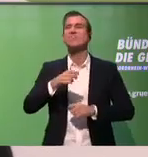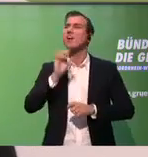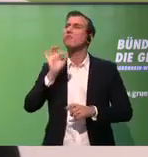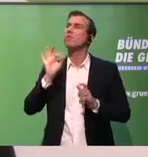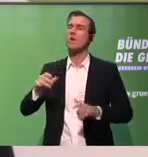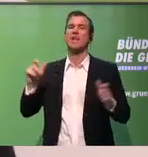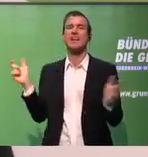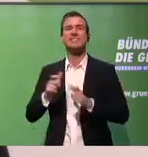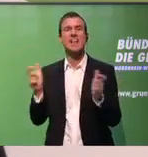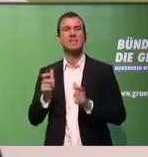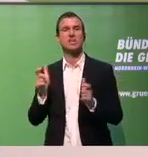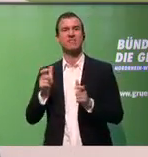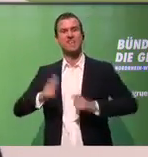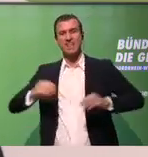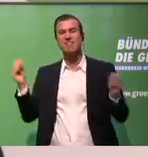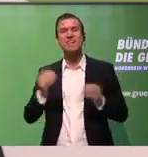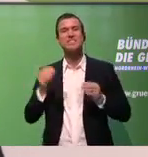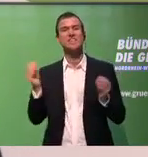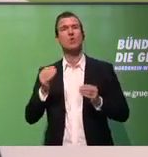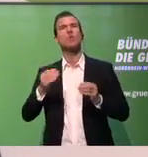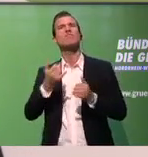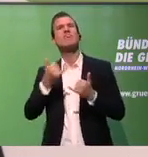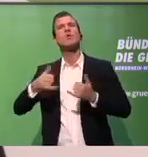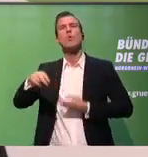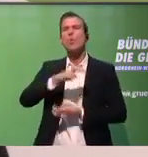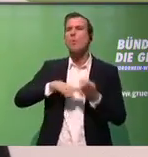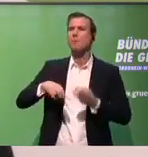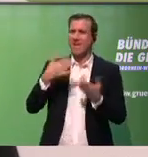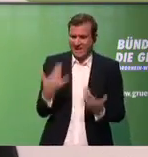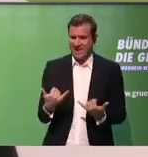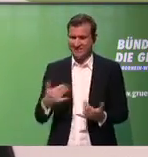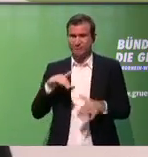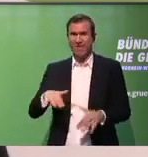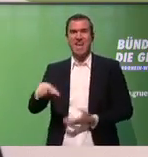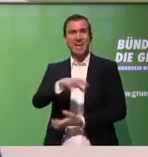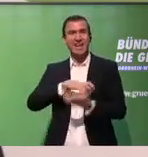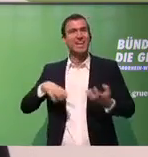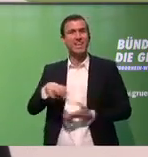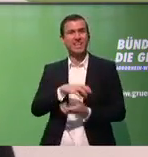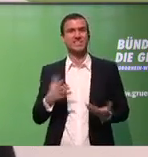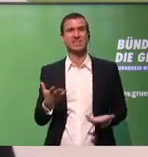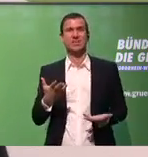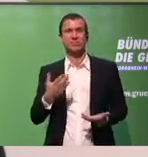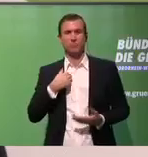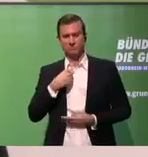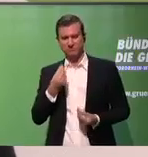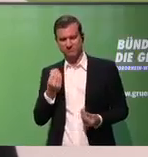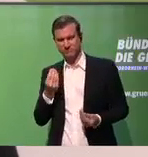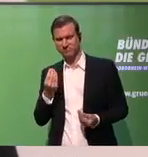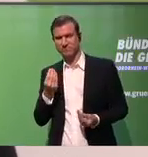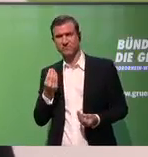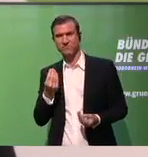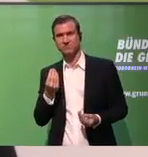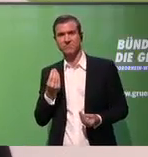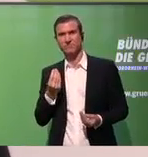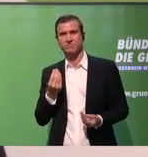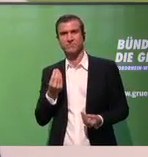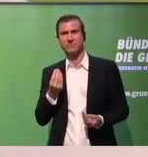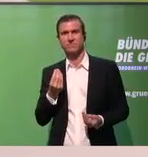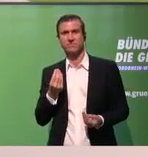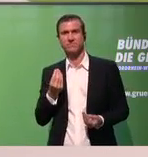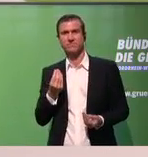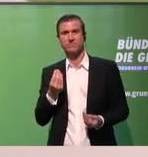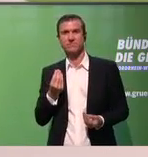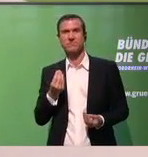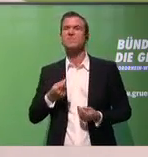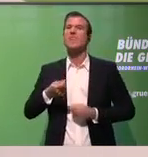Gesellschaft, Investitionen und unser Umgang mit der derzeitigen Krise besteht darin, dass wir uns zunächst einmal, dass wir